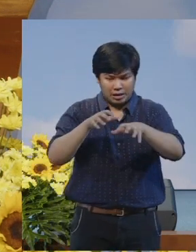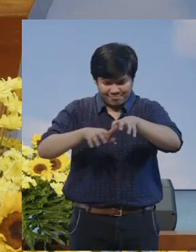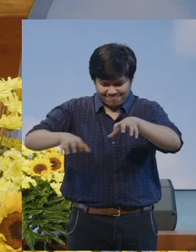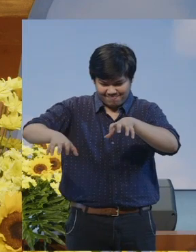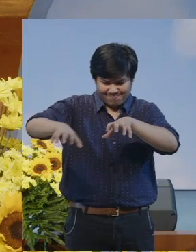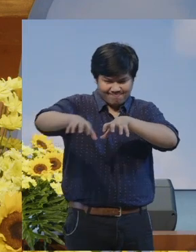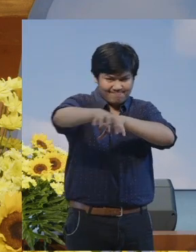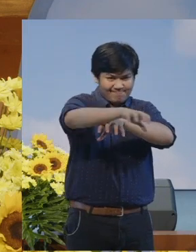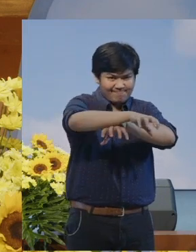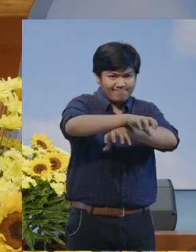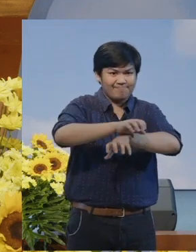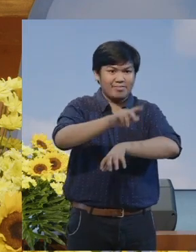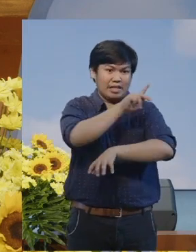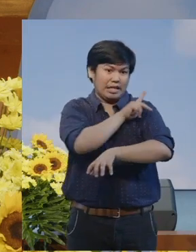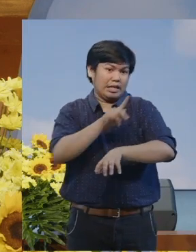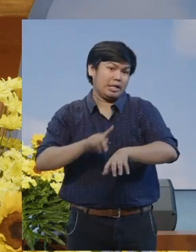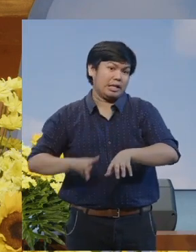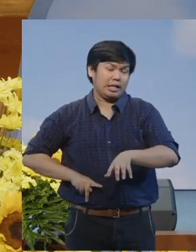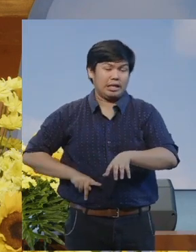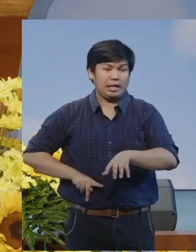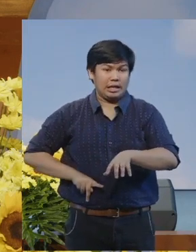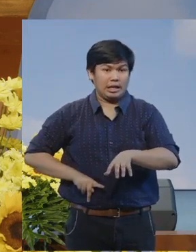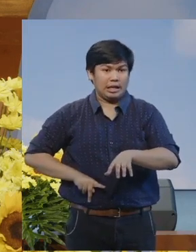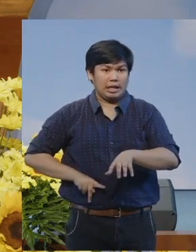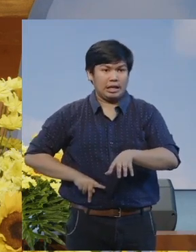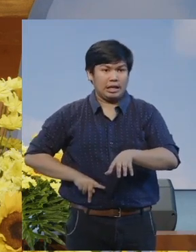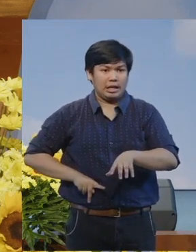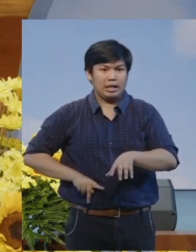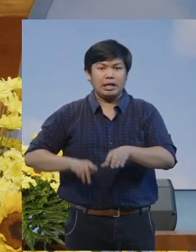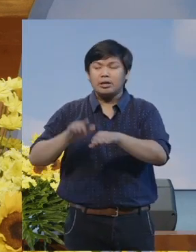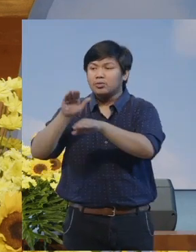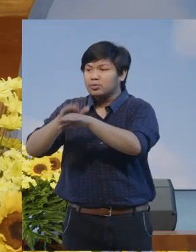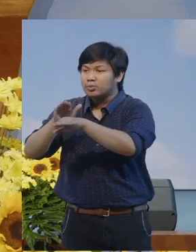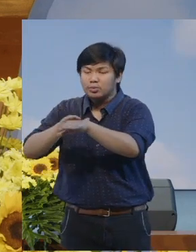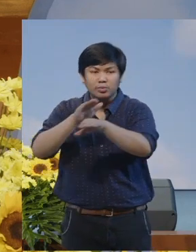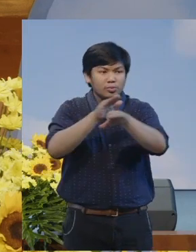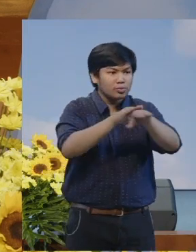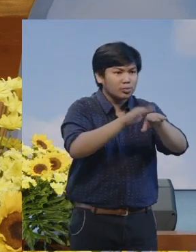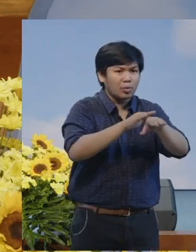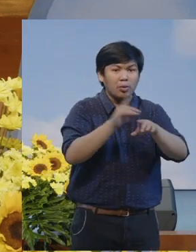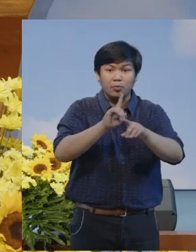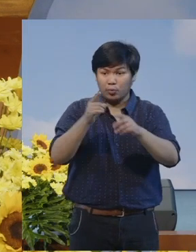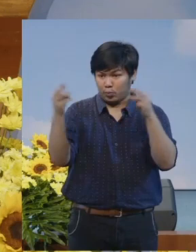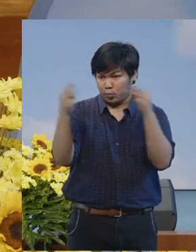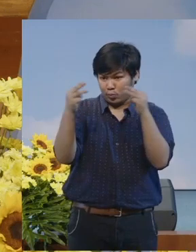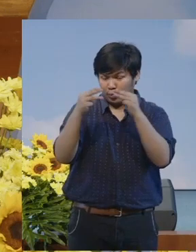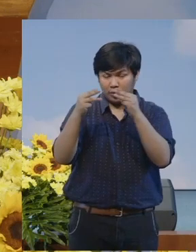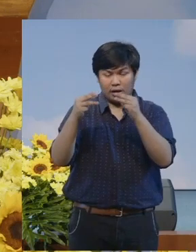nakapaligid kay King Ahab na kanyang kinonsulta kung siya ay pupunta sa gera o hindi.